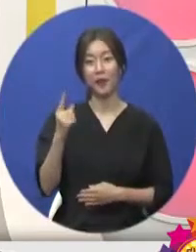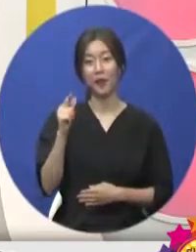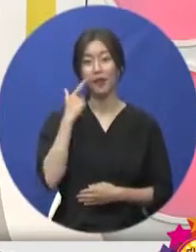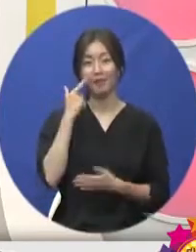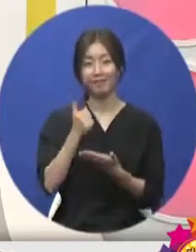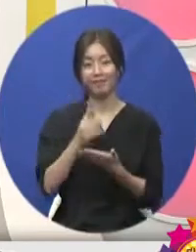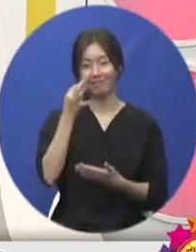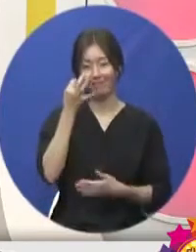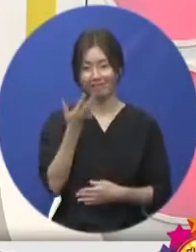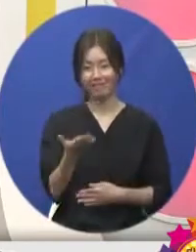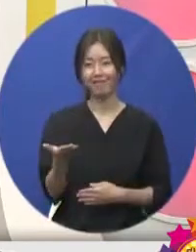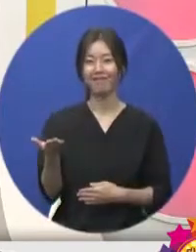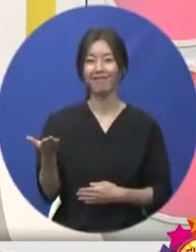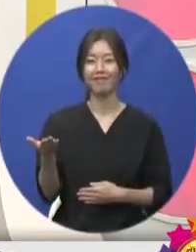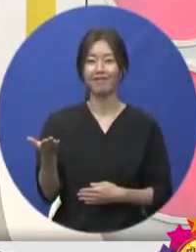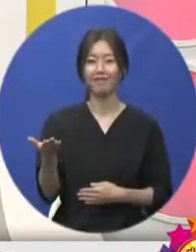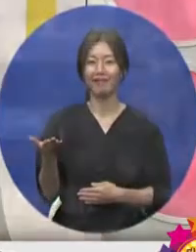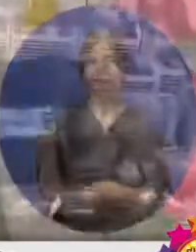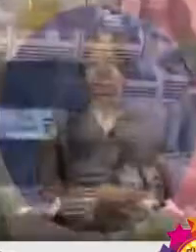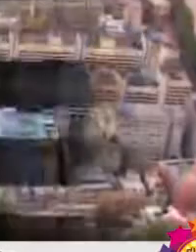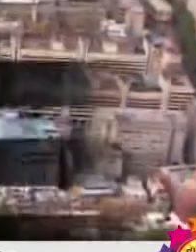장영환님의 노래 들어볼까요? 요!